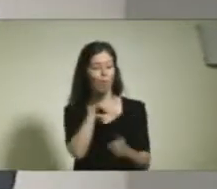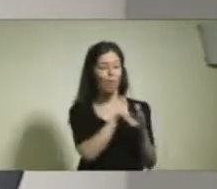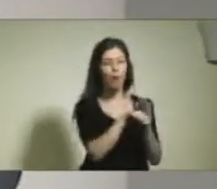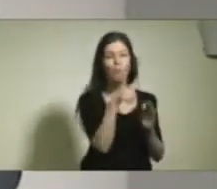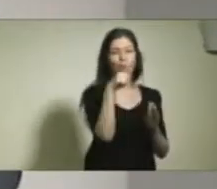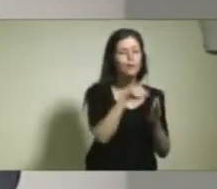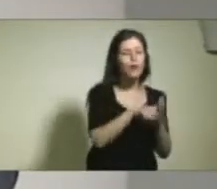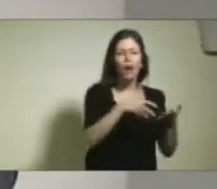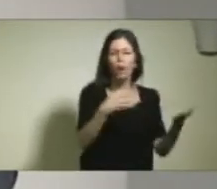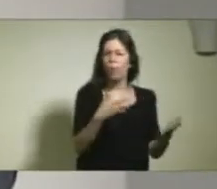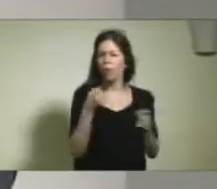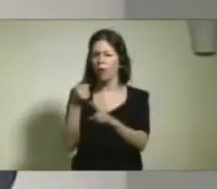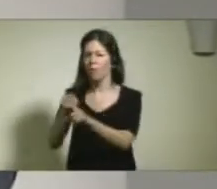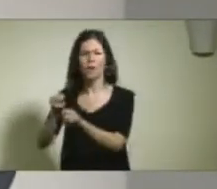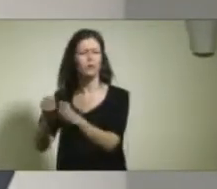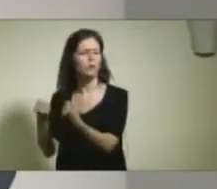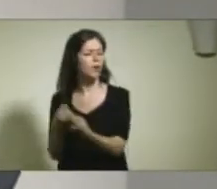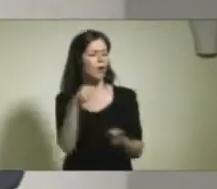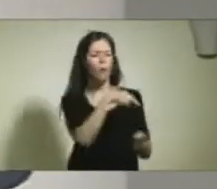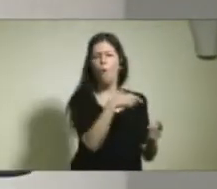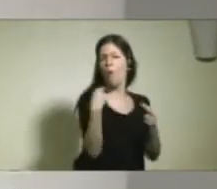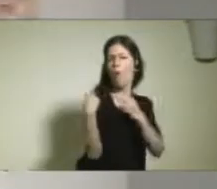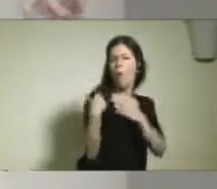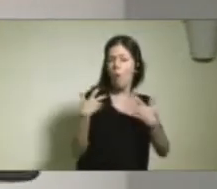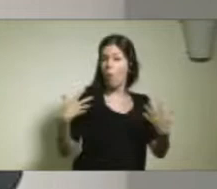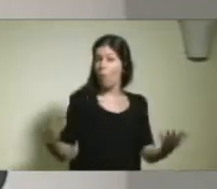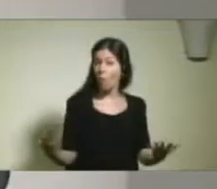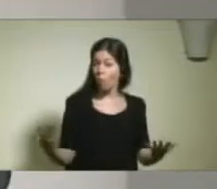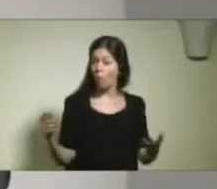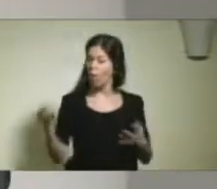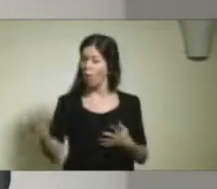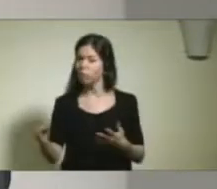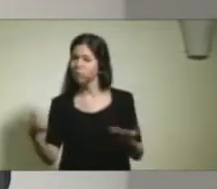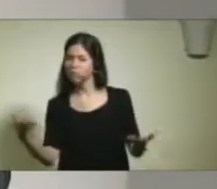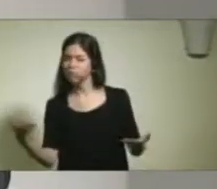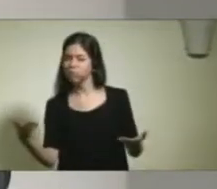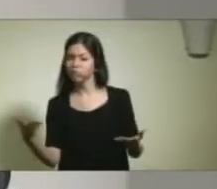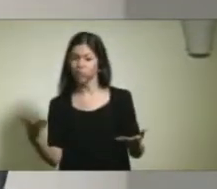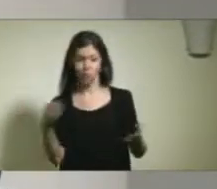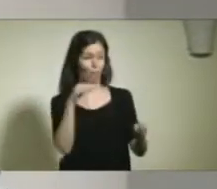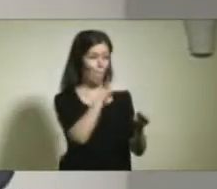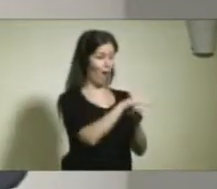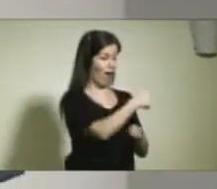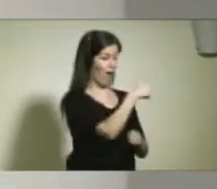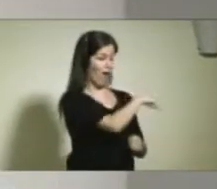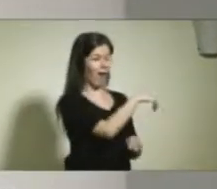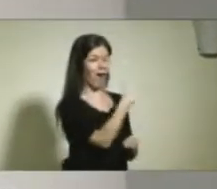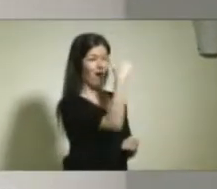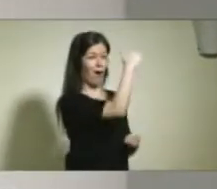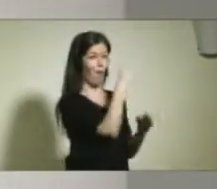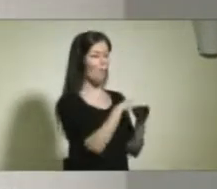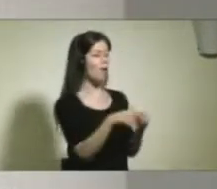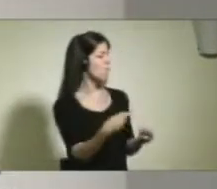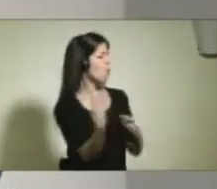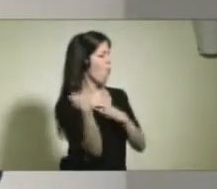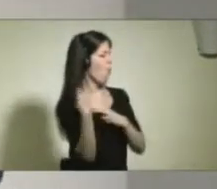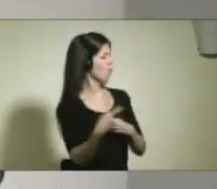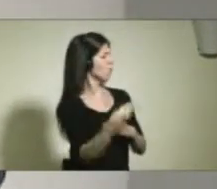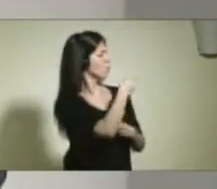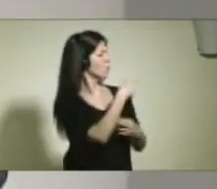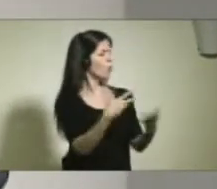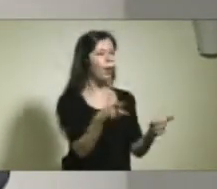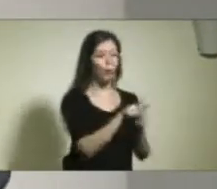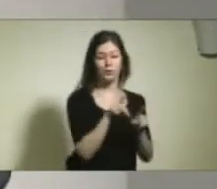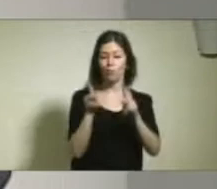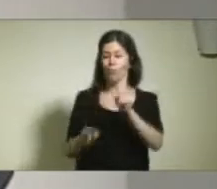le rôle qu'elle pourrait jouer à la fois face aux grandes banques, mais aussi envers